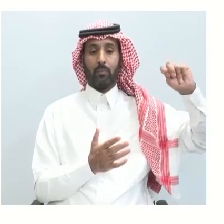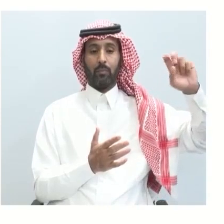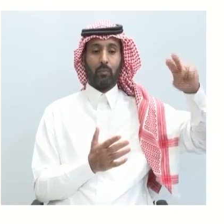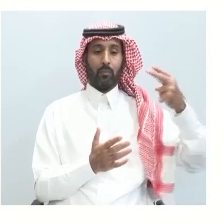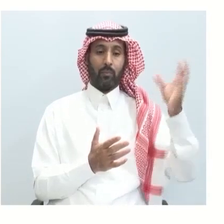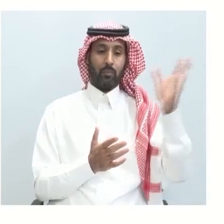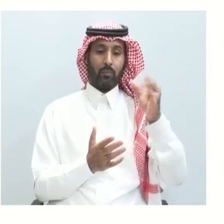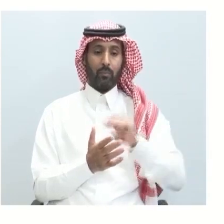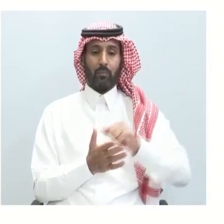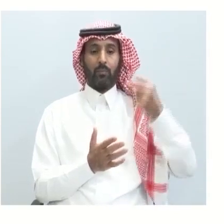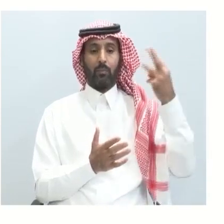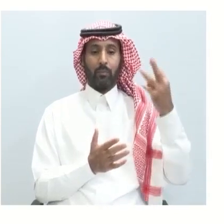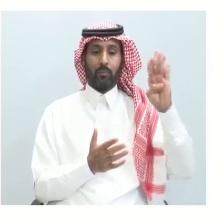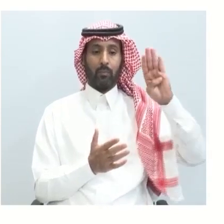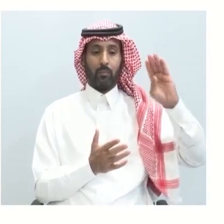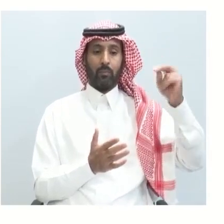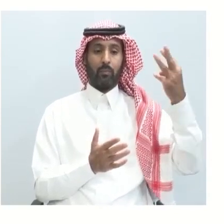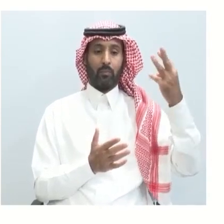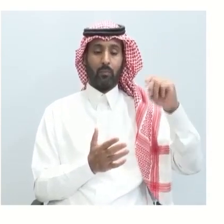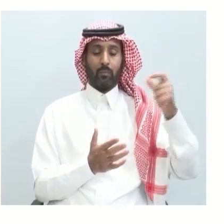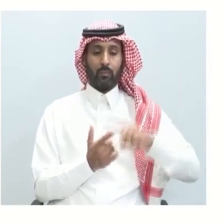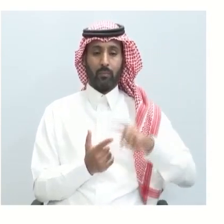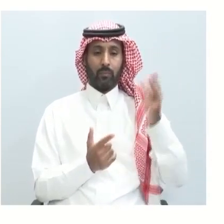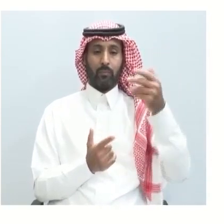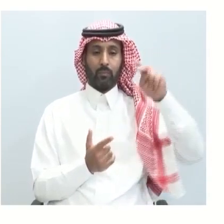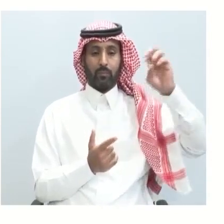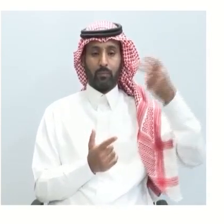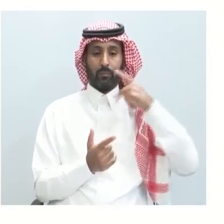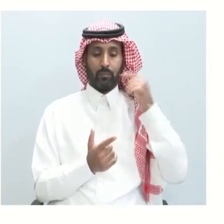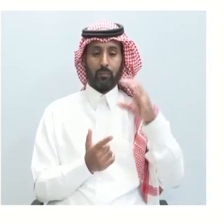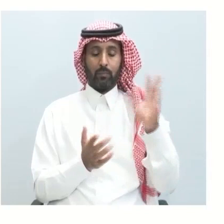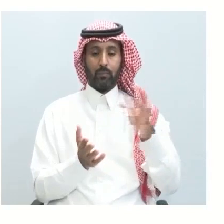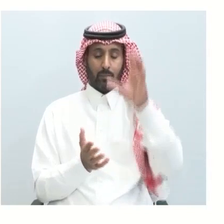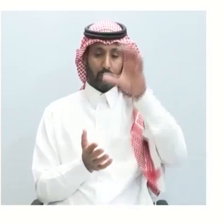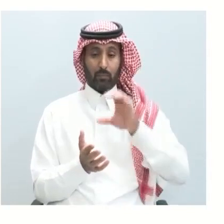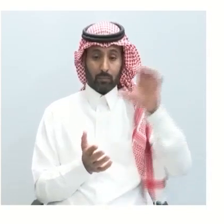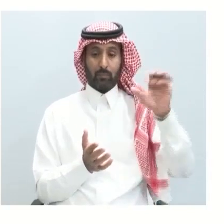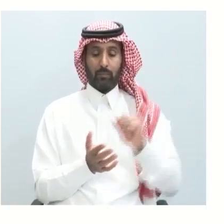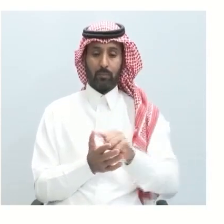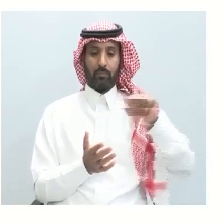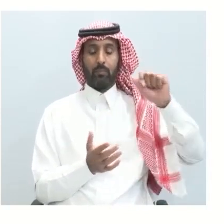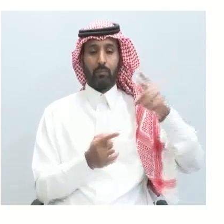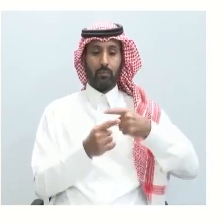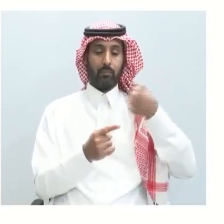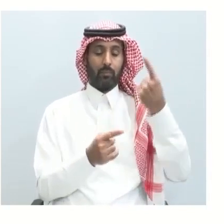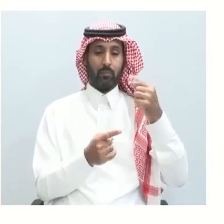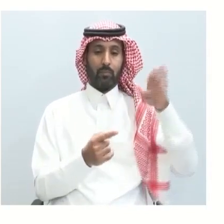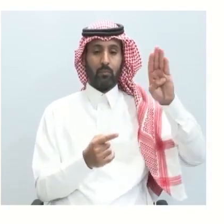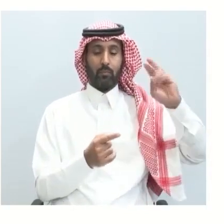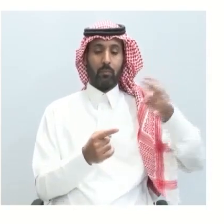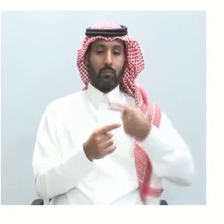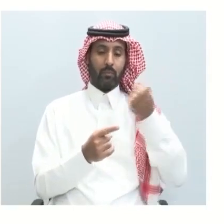الماده ي بالهيدروجين والماده سي بالنشادر كذلك المعاملات المرفوعه اي تساوي الواحد والبي تساوي